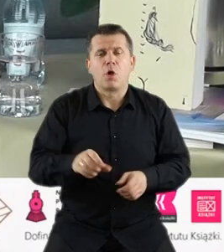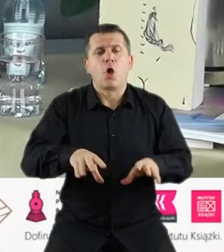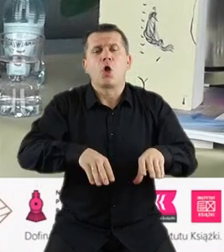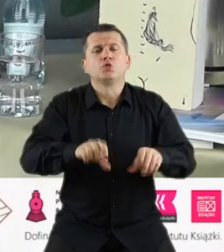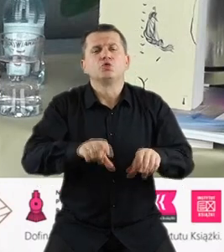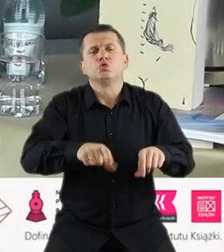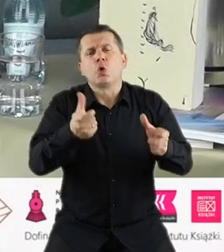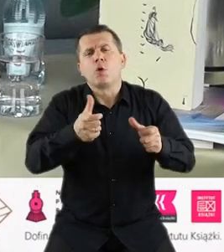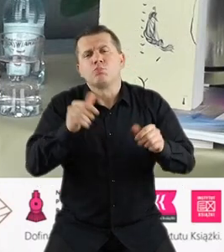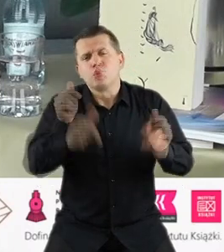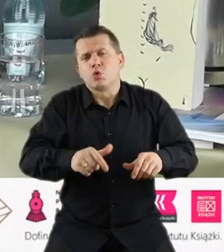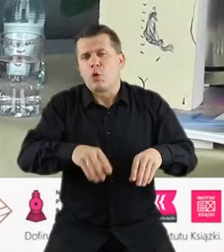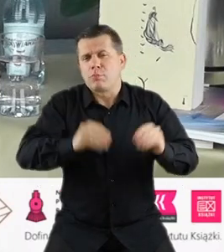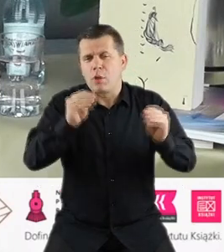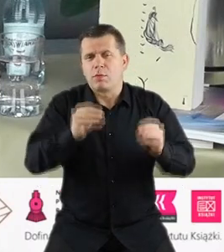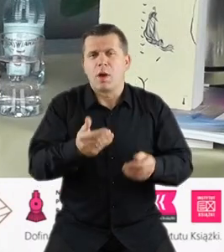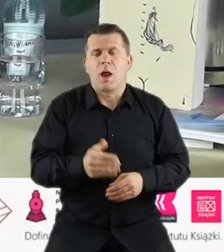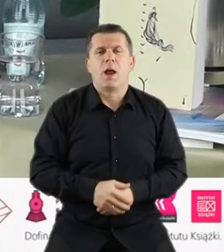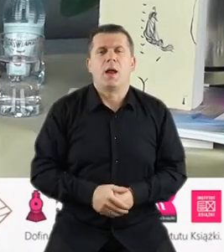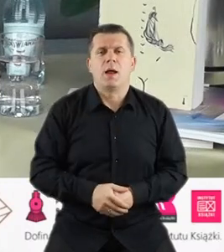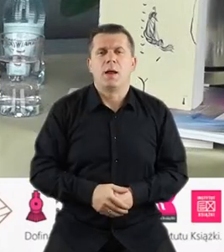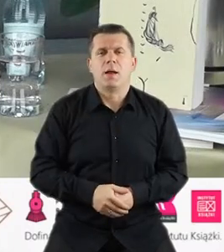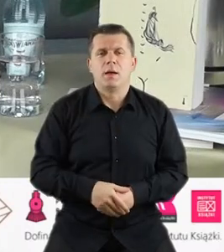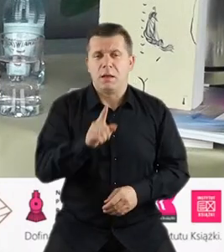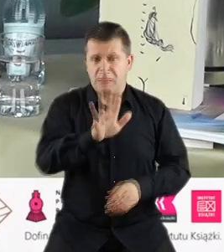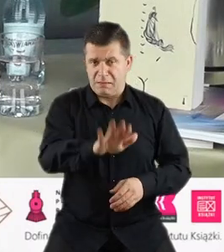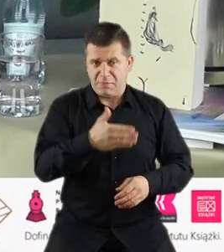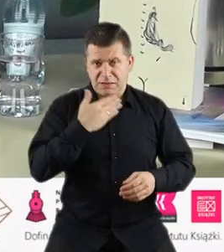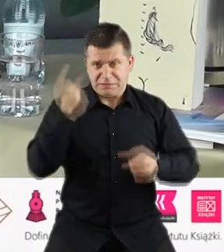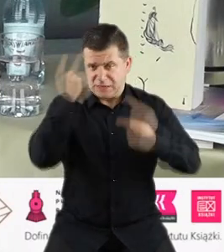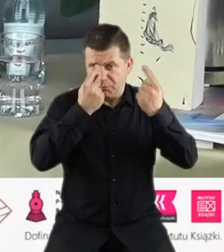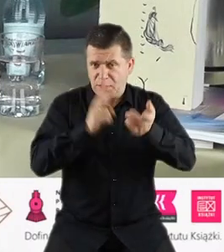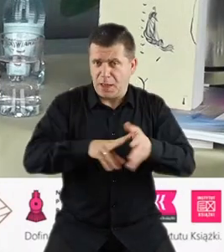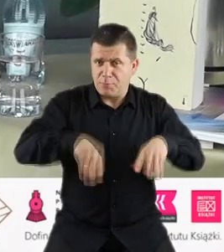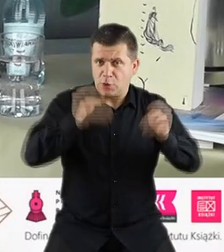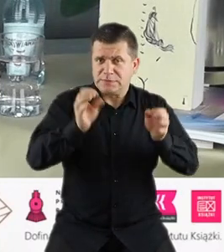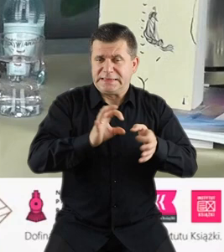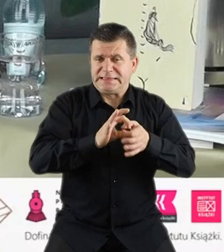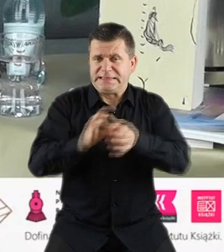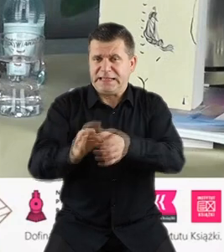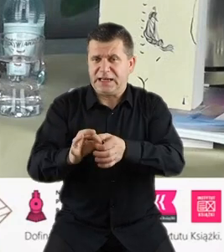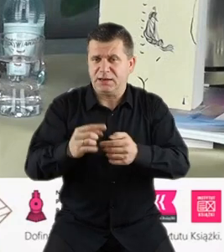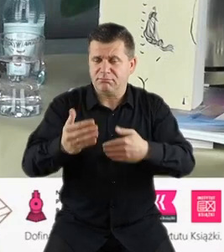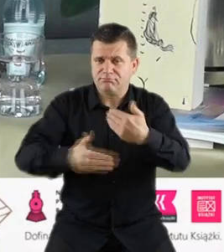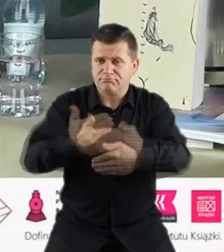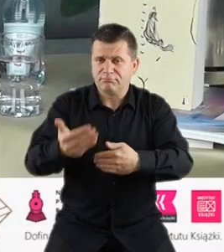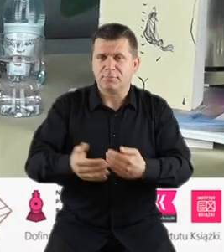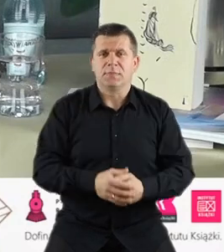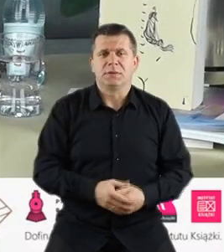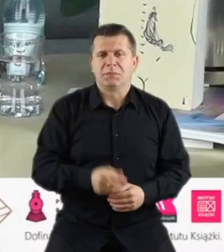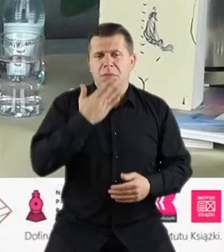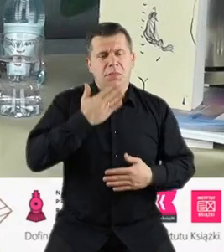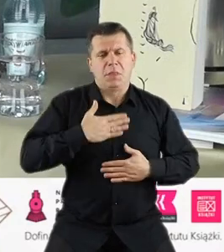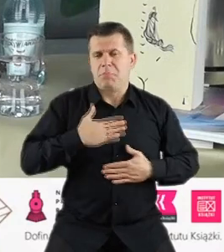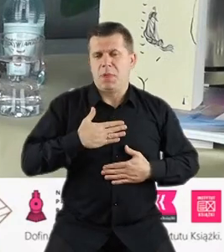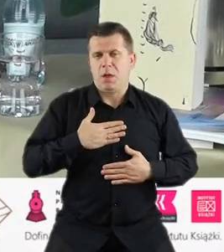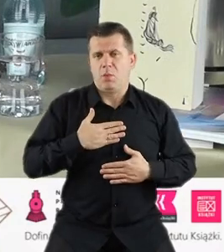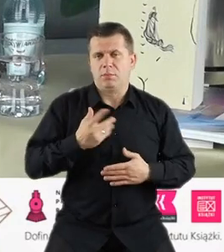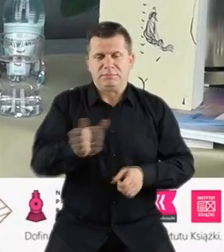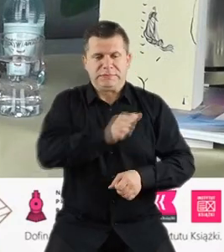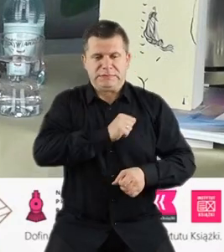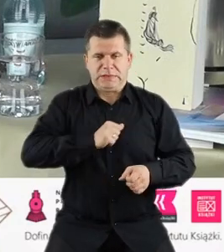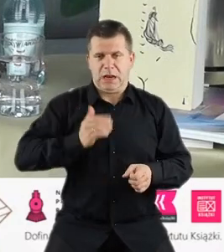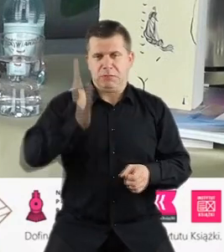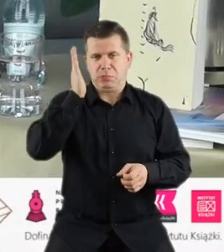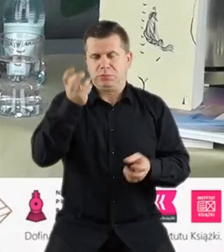czegoś rozpocząć, natomiast nie miała Pani zamysłu na początku cyklu, prawda, takiego, tylko nie miała. On się